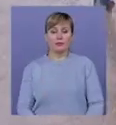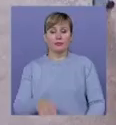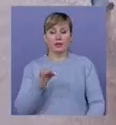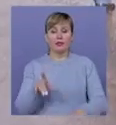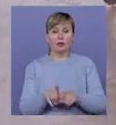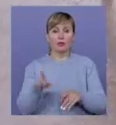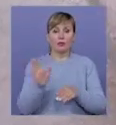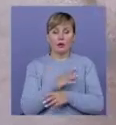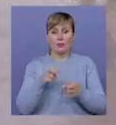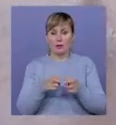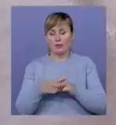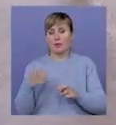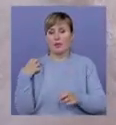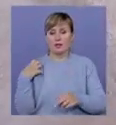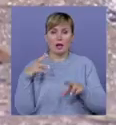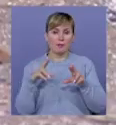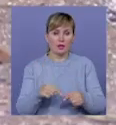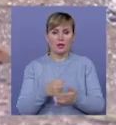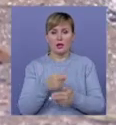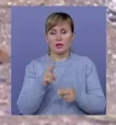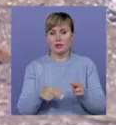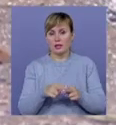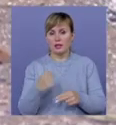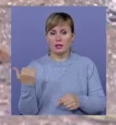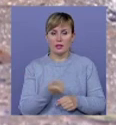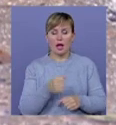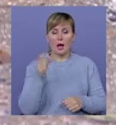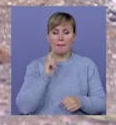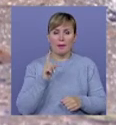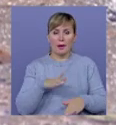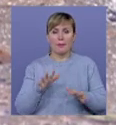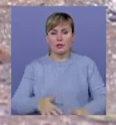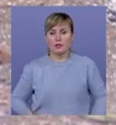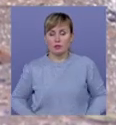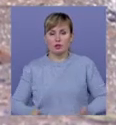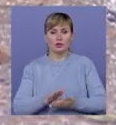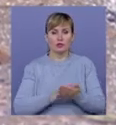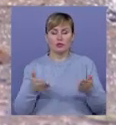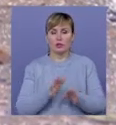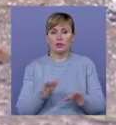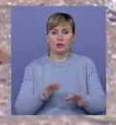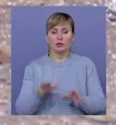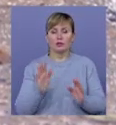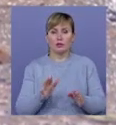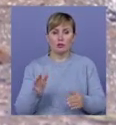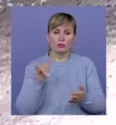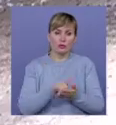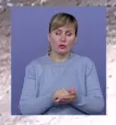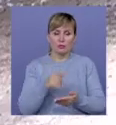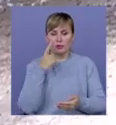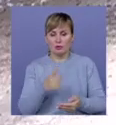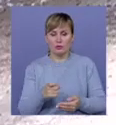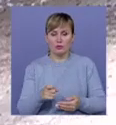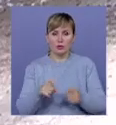же устранить проблему чиновники пообещали до конца этой недели. А пока местным жителям ничего не остается, как самим установить